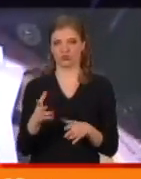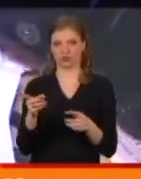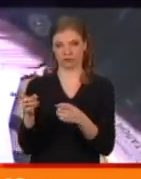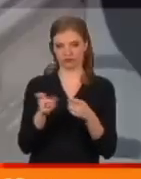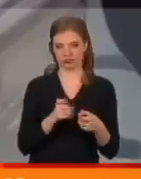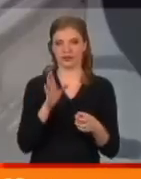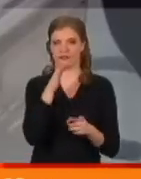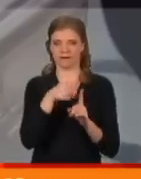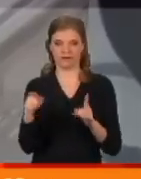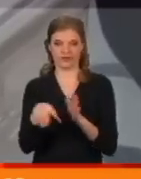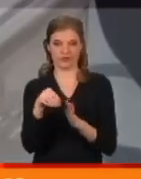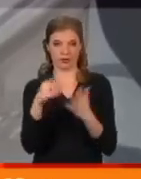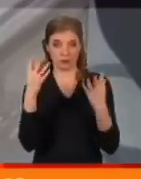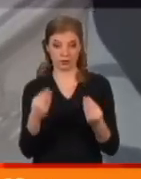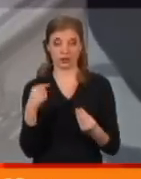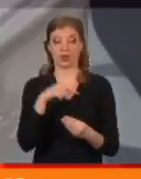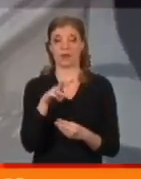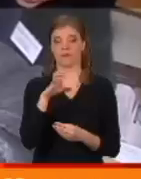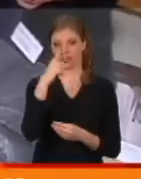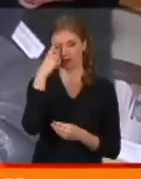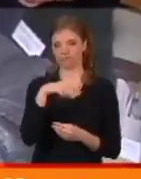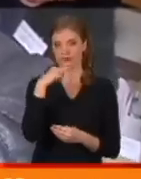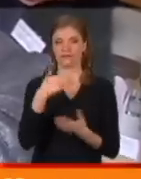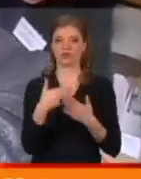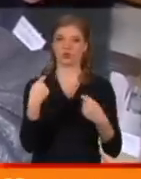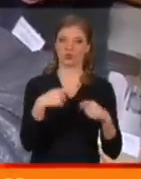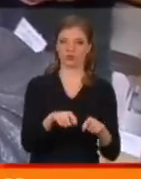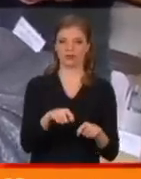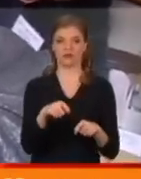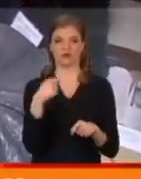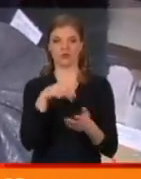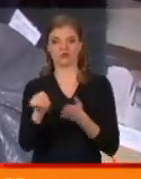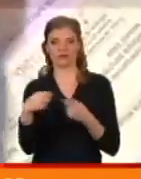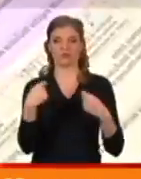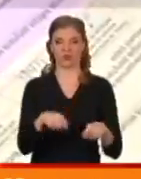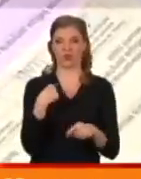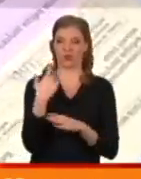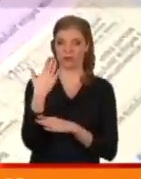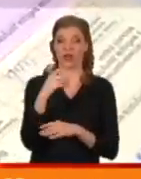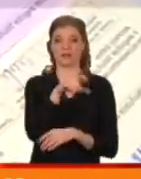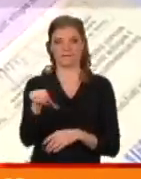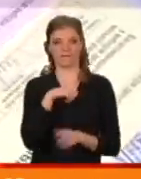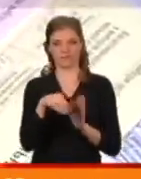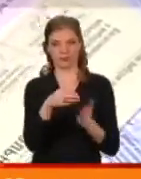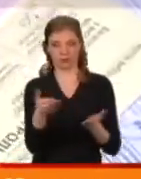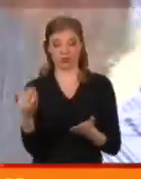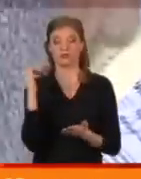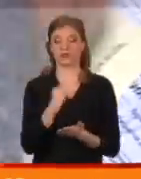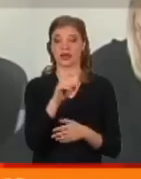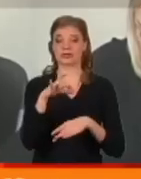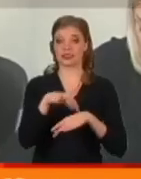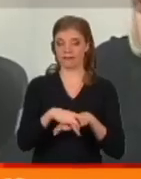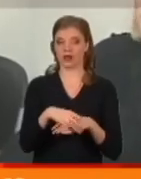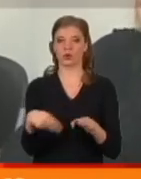день волевиявлення. Також МВС застерігає від купівлі-продажу голосів як штаби кандидатів, так і самих виборців. Нині за